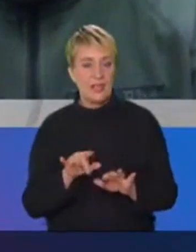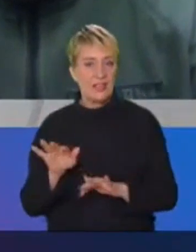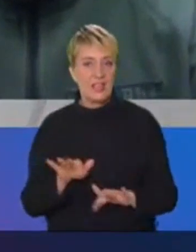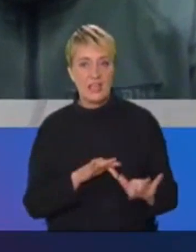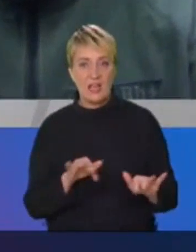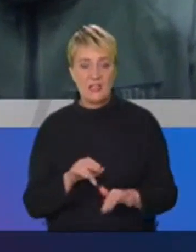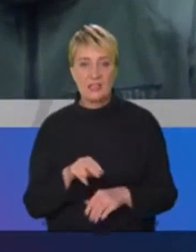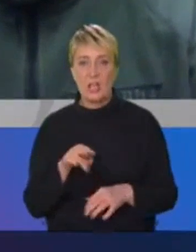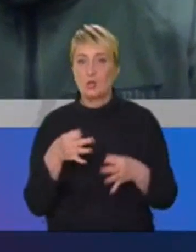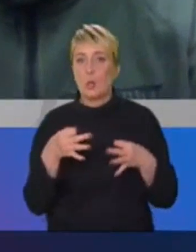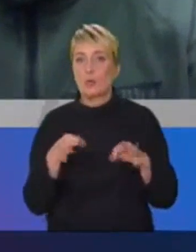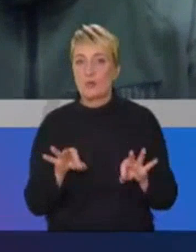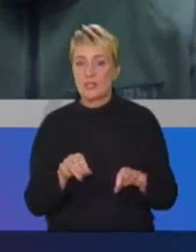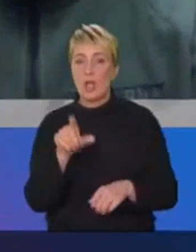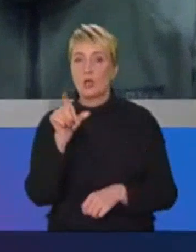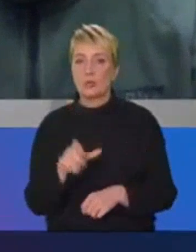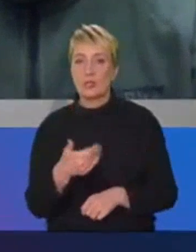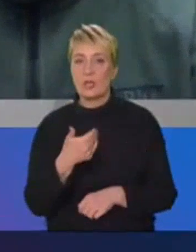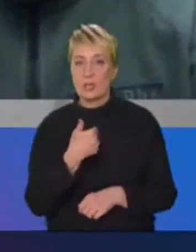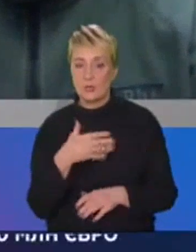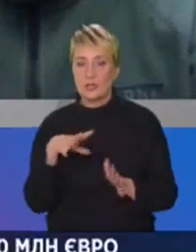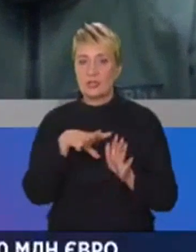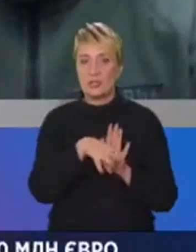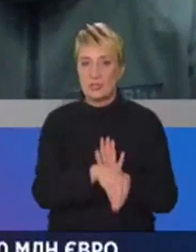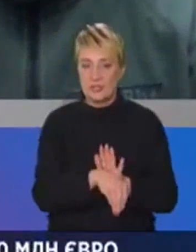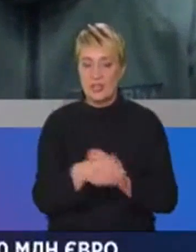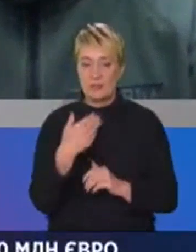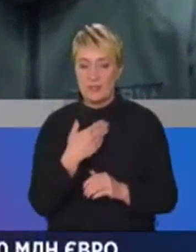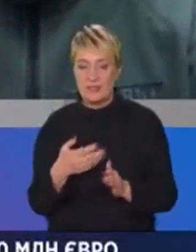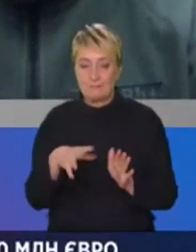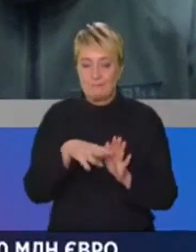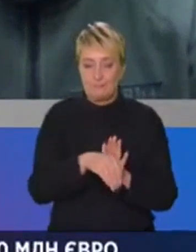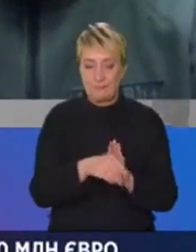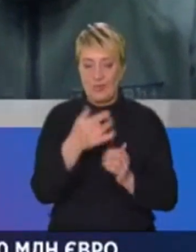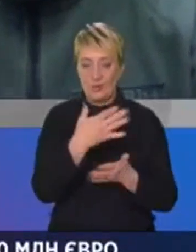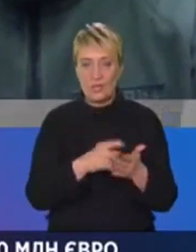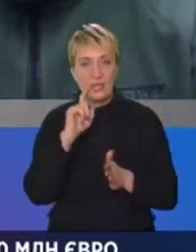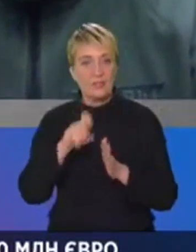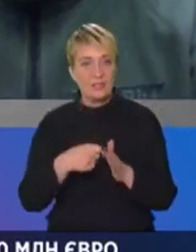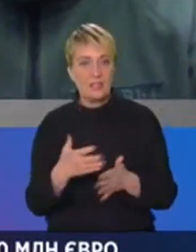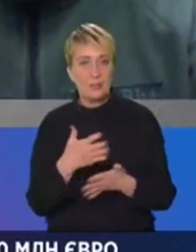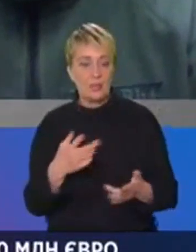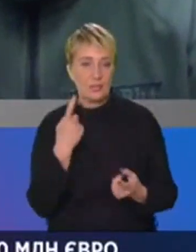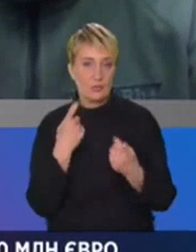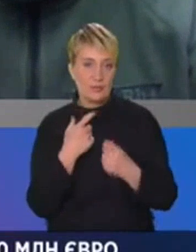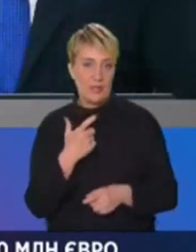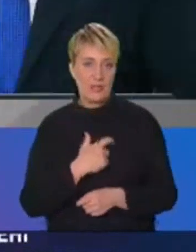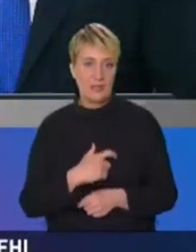якщо людина хоче зголоситися, вона може знайти контакти, зголоситись до цього Добробату і дізнатися більше інформації для